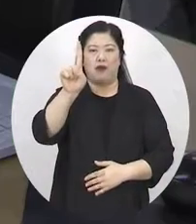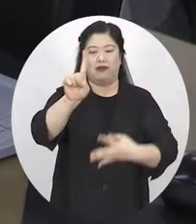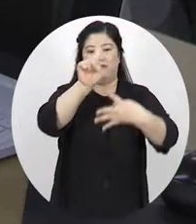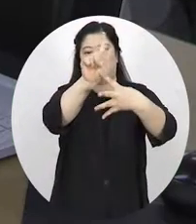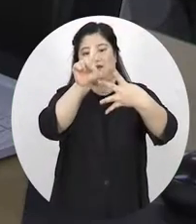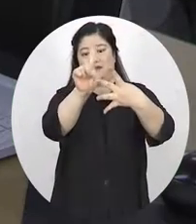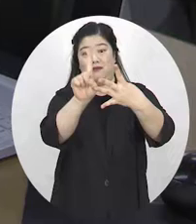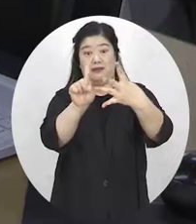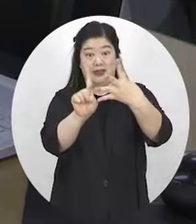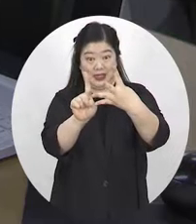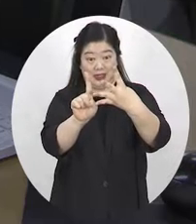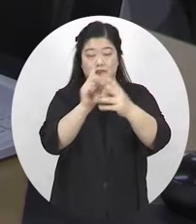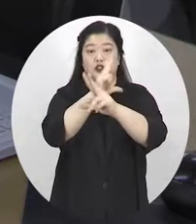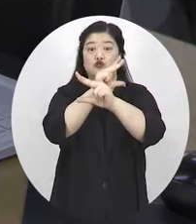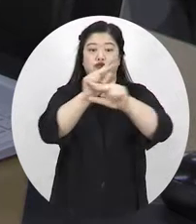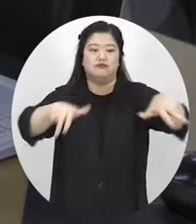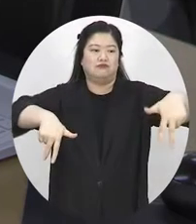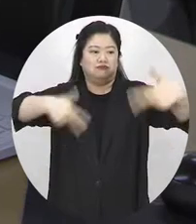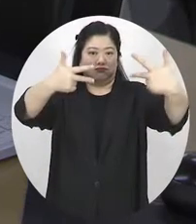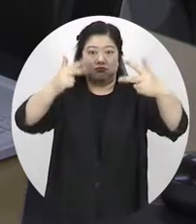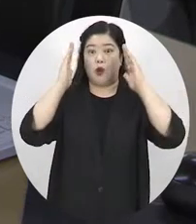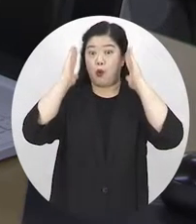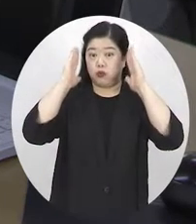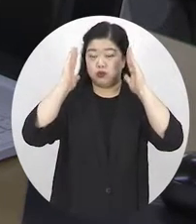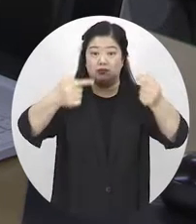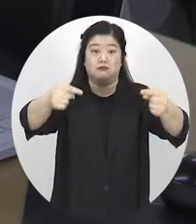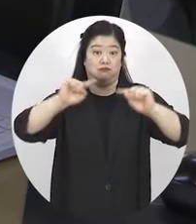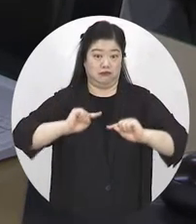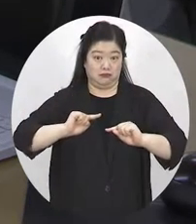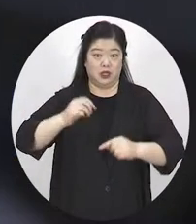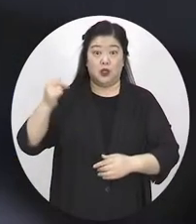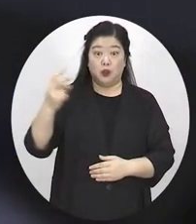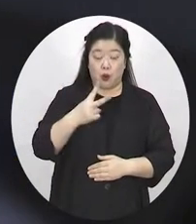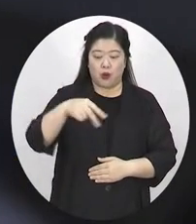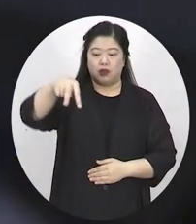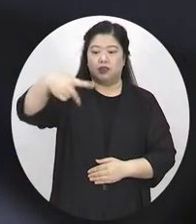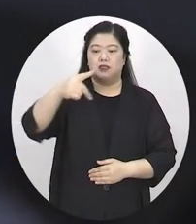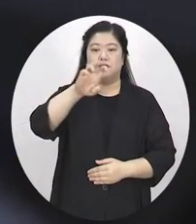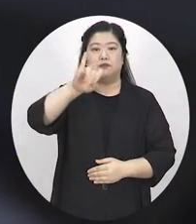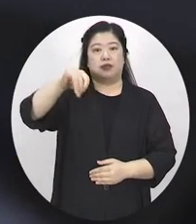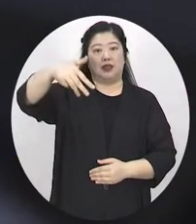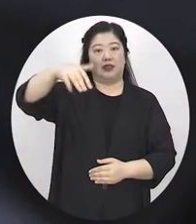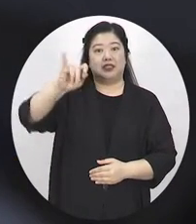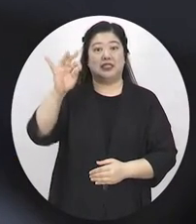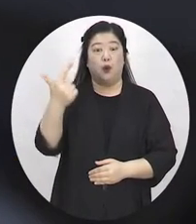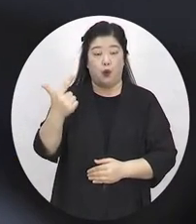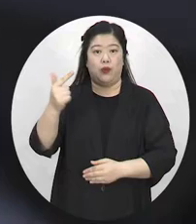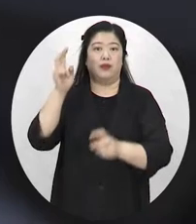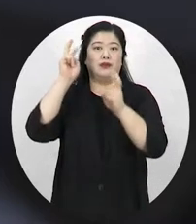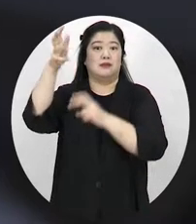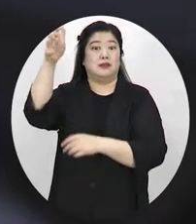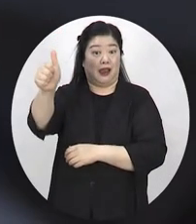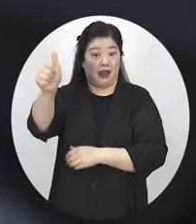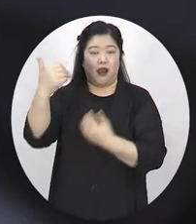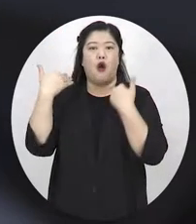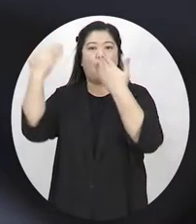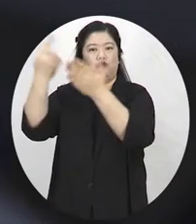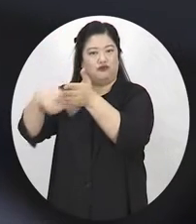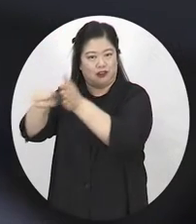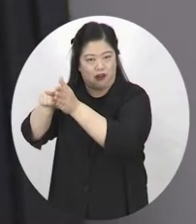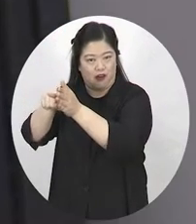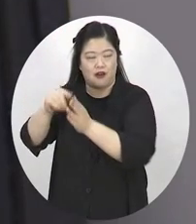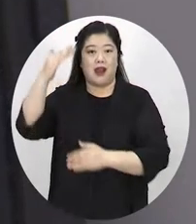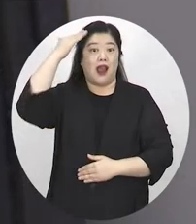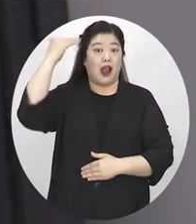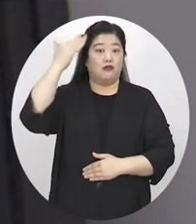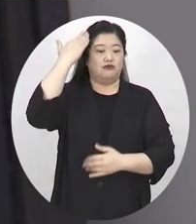주 1회씩 모두 4회로 줌 어플을 통해 온라인으로 강좌가 운영되며 스피치온 대표 박희정 강사가 성인